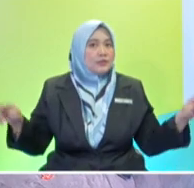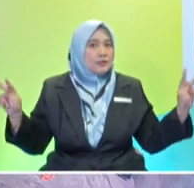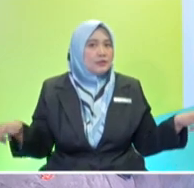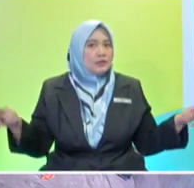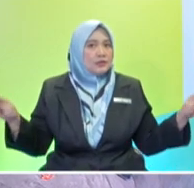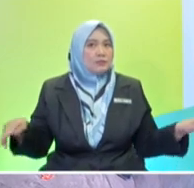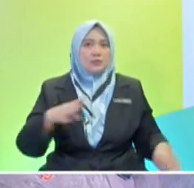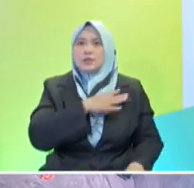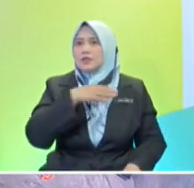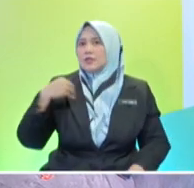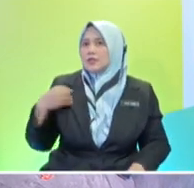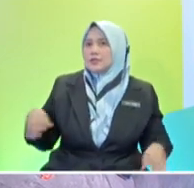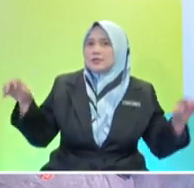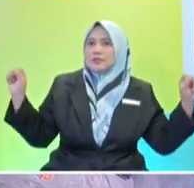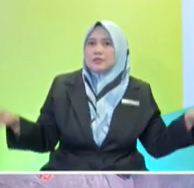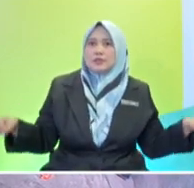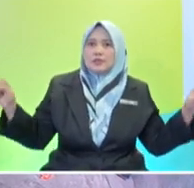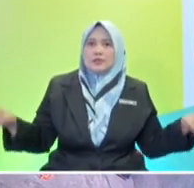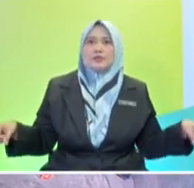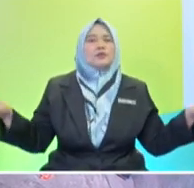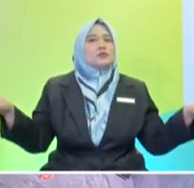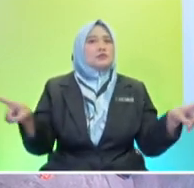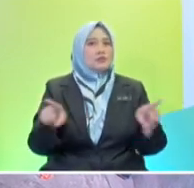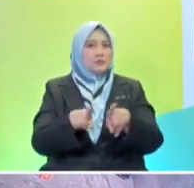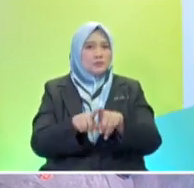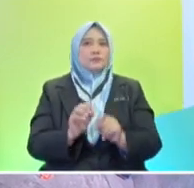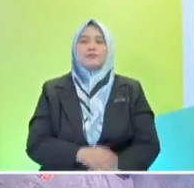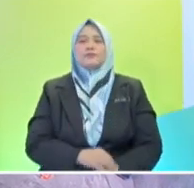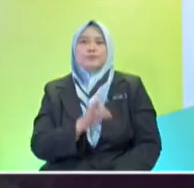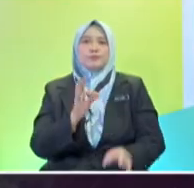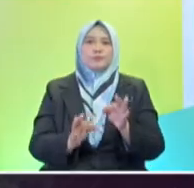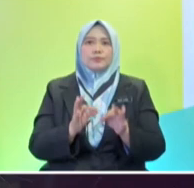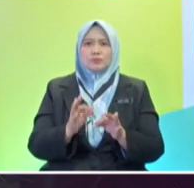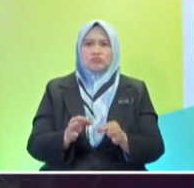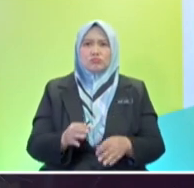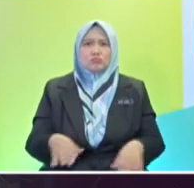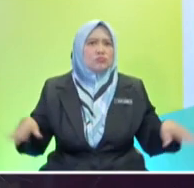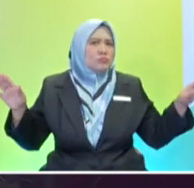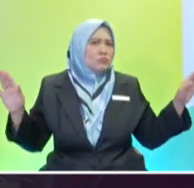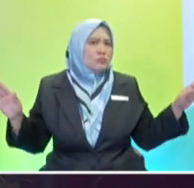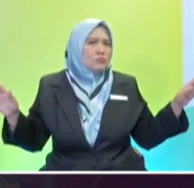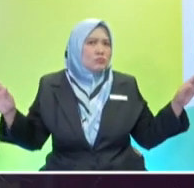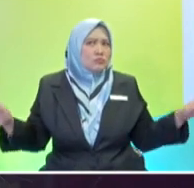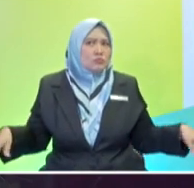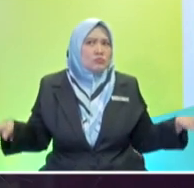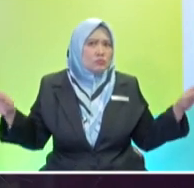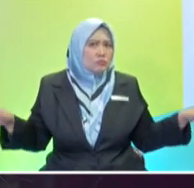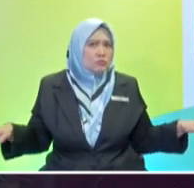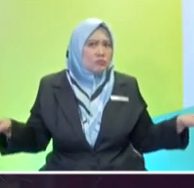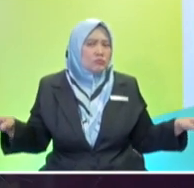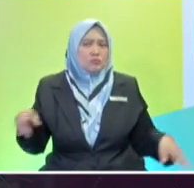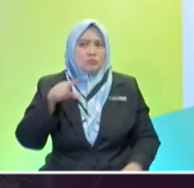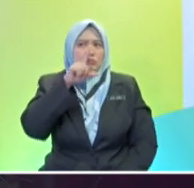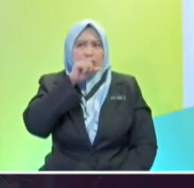rasa mempunyai kepak seperti burung tetapi bukan buronglah? Mempunyai kepak seperti burung tetapi bukan burung. Apa dia?